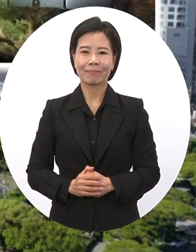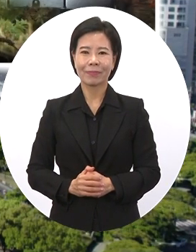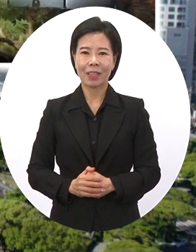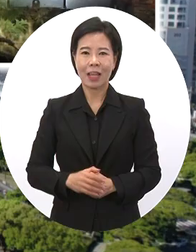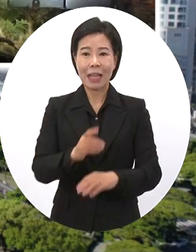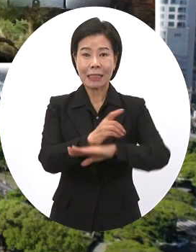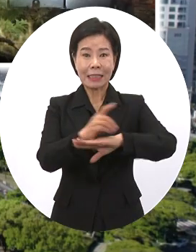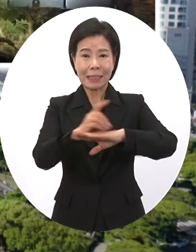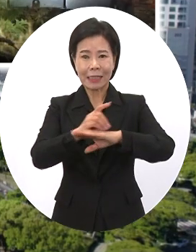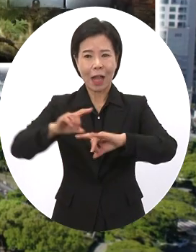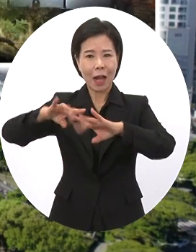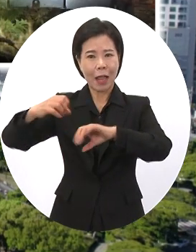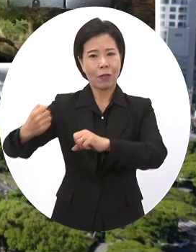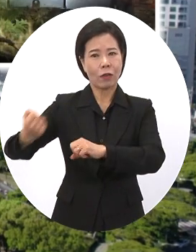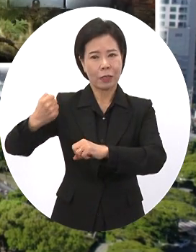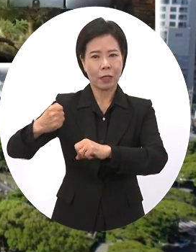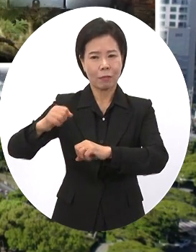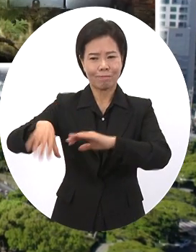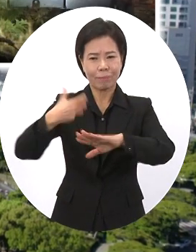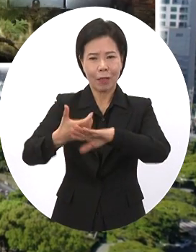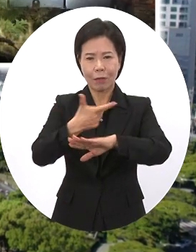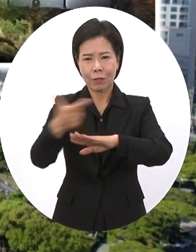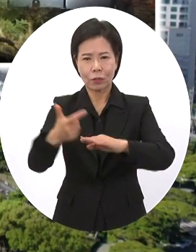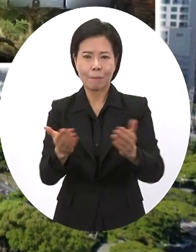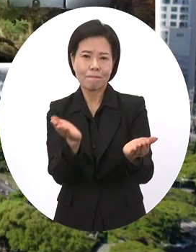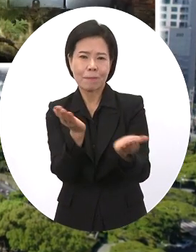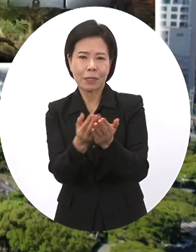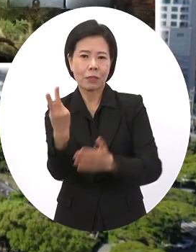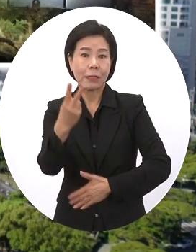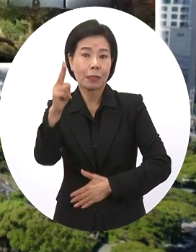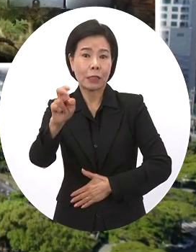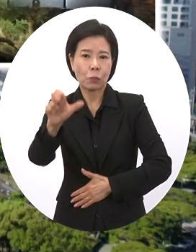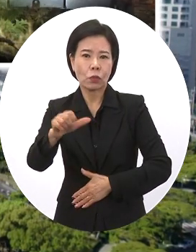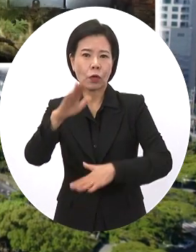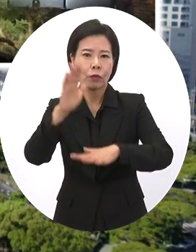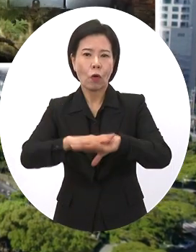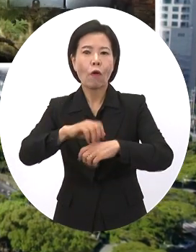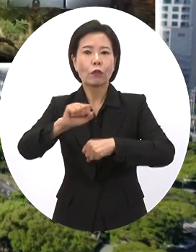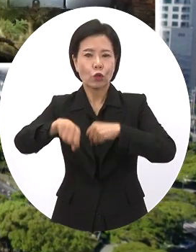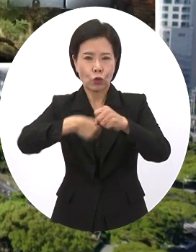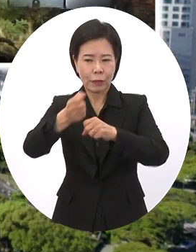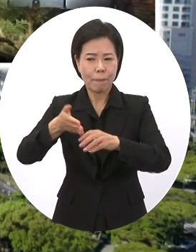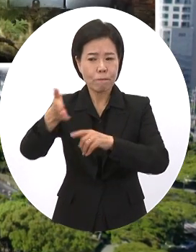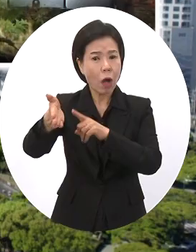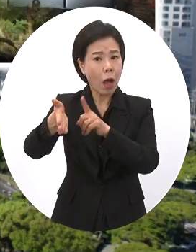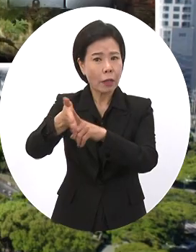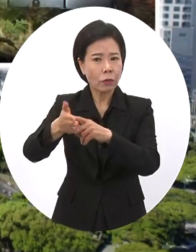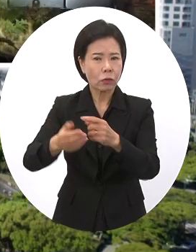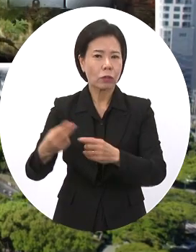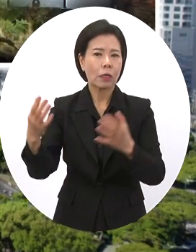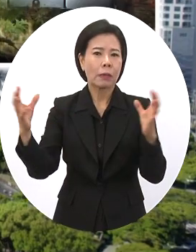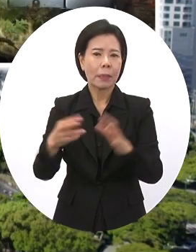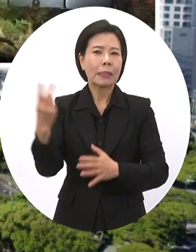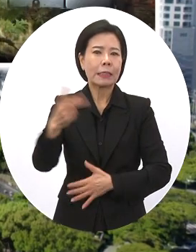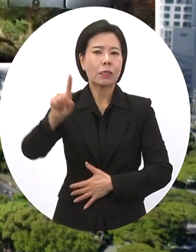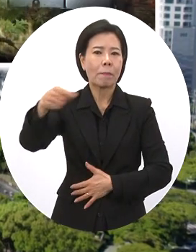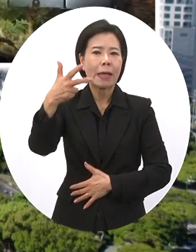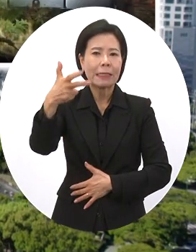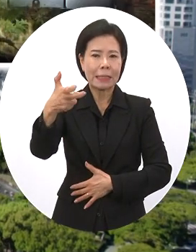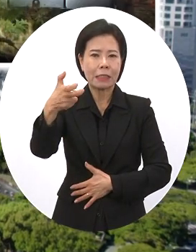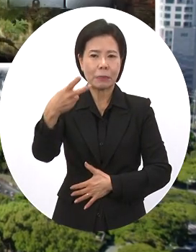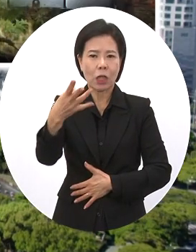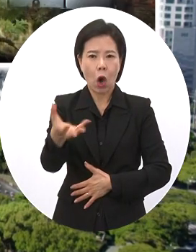제주특별자치도가 디지털, 에너지, 대전환에 발맞춰 2025년 농축산식품 분야에 총 2,172억